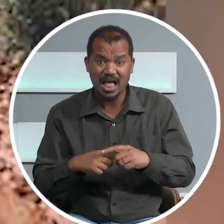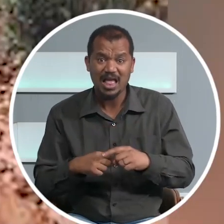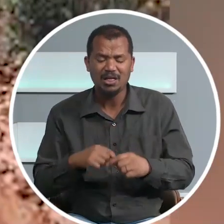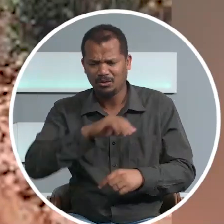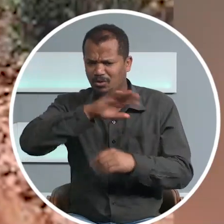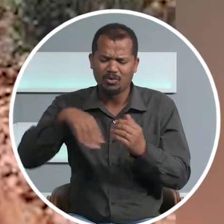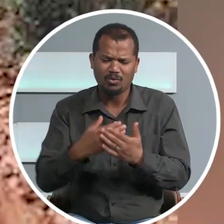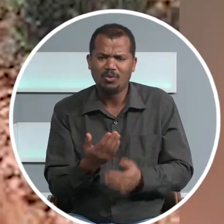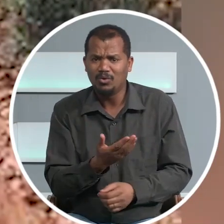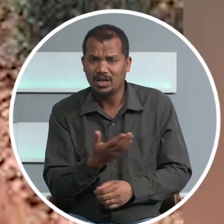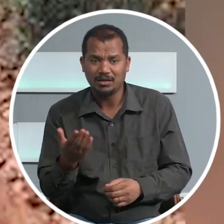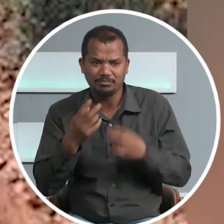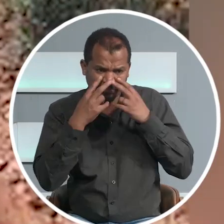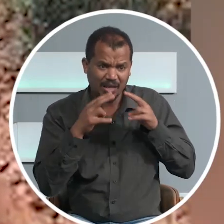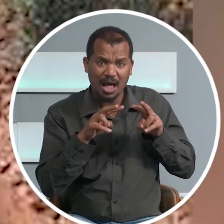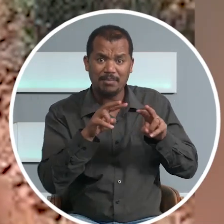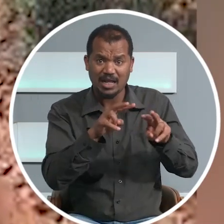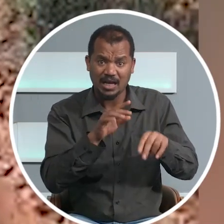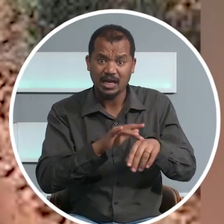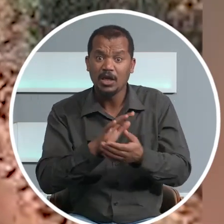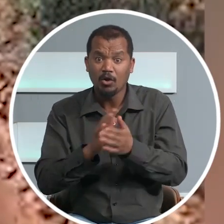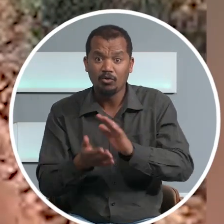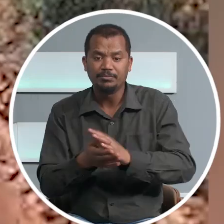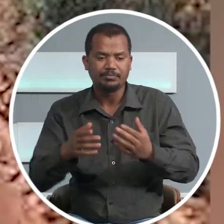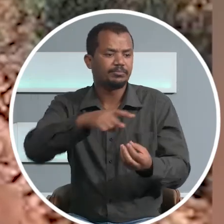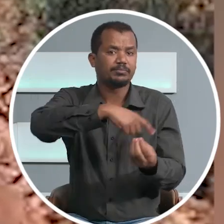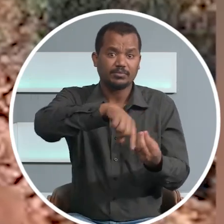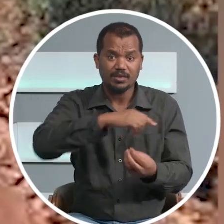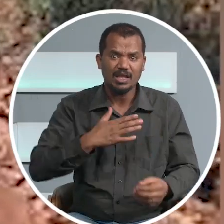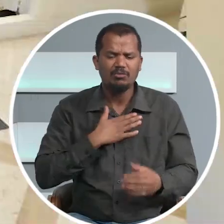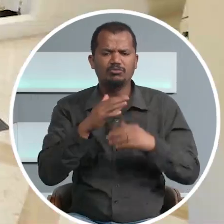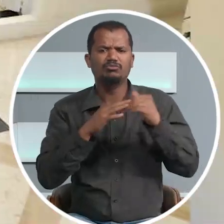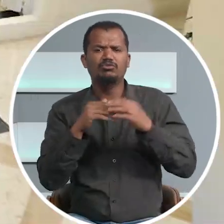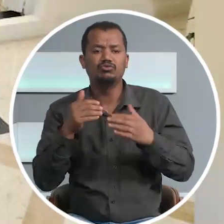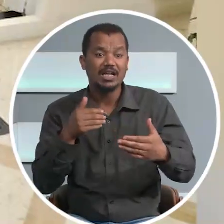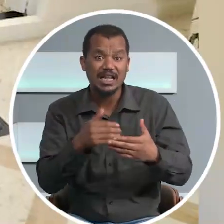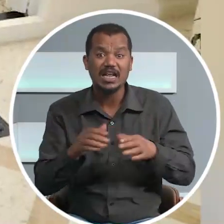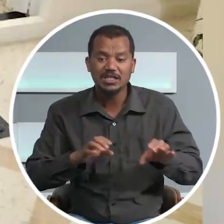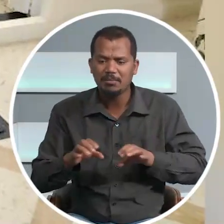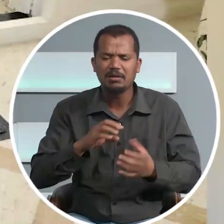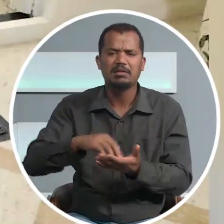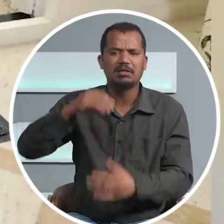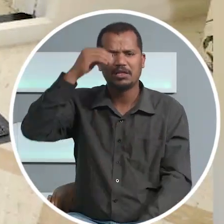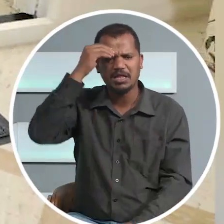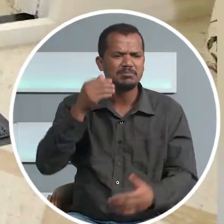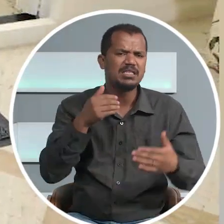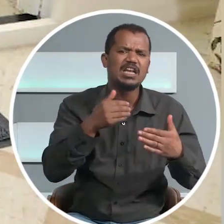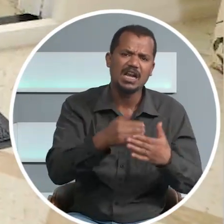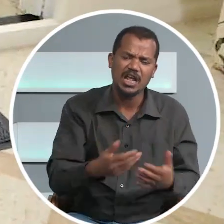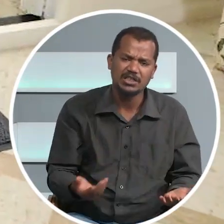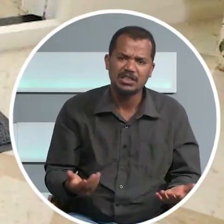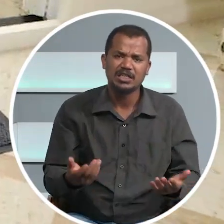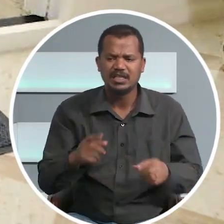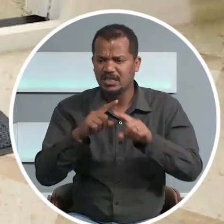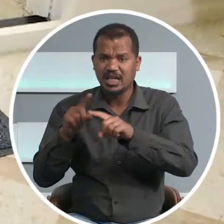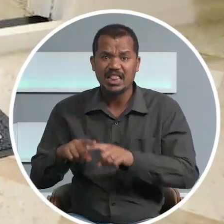ከመጣ ሁሉ ነገራችን አመለካከት ላይ ከሆነ አካባቢያችንን ምቹና ተደራሽ ለማድረግ የትምህርት